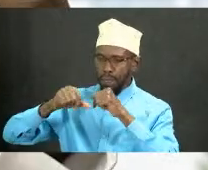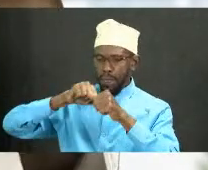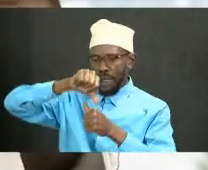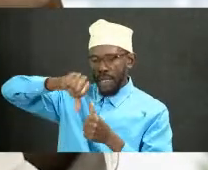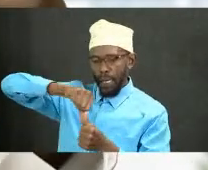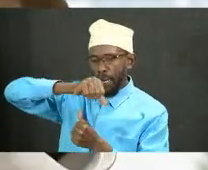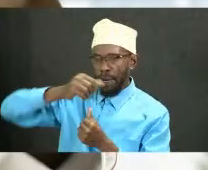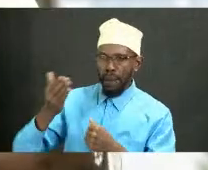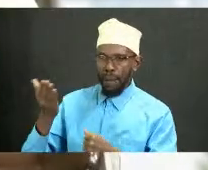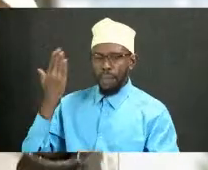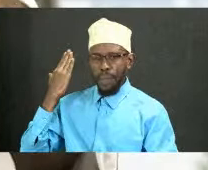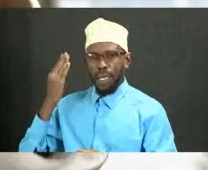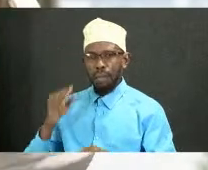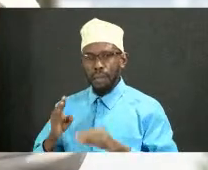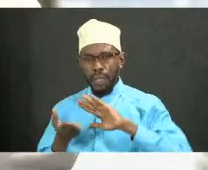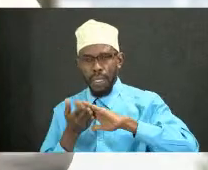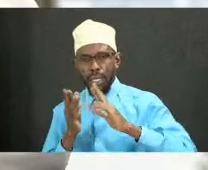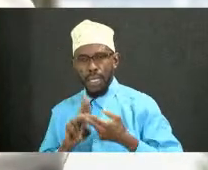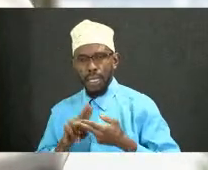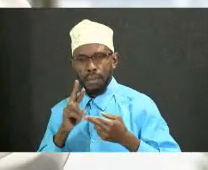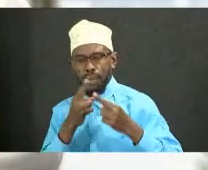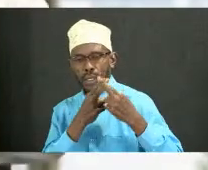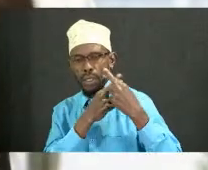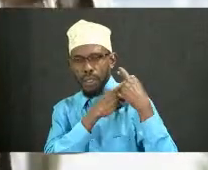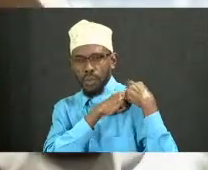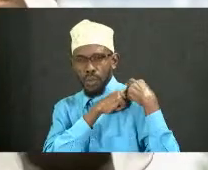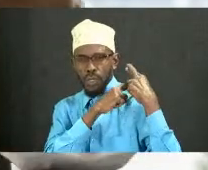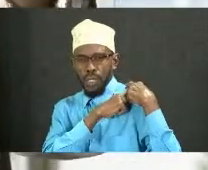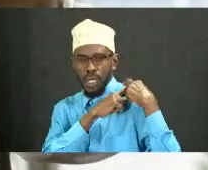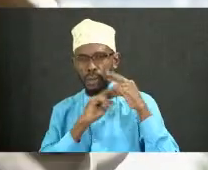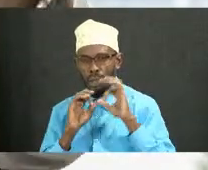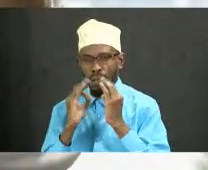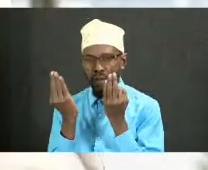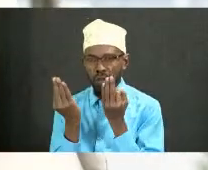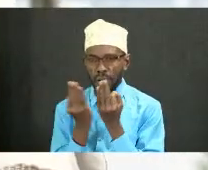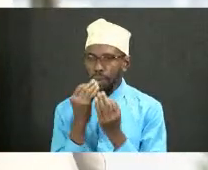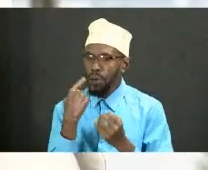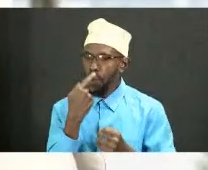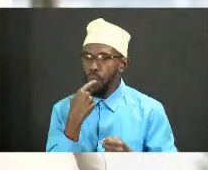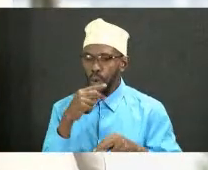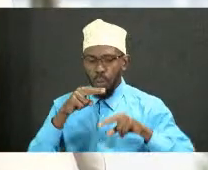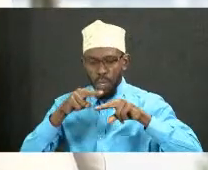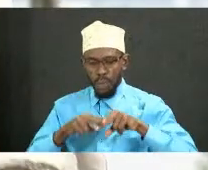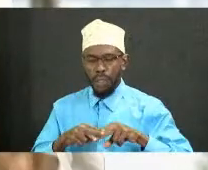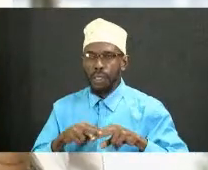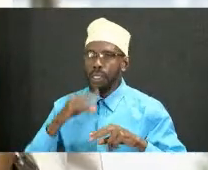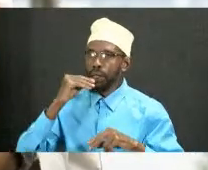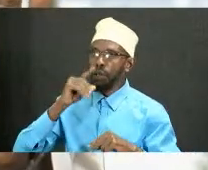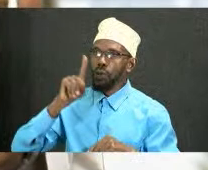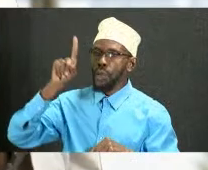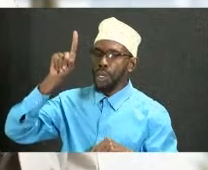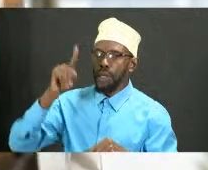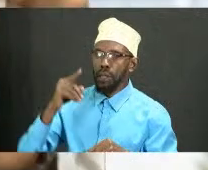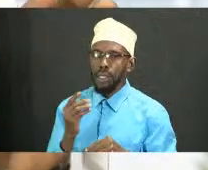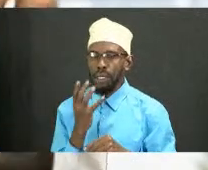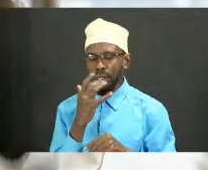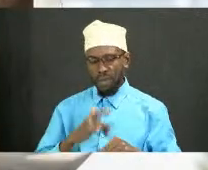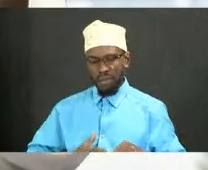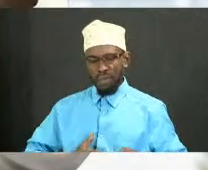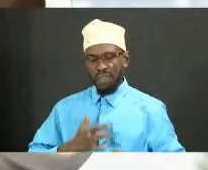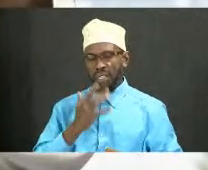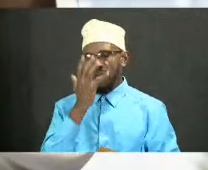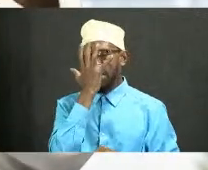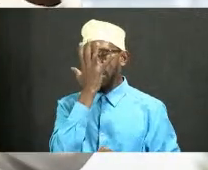nyuma tuweze kuwajibika kwa kwetu sisi wenyewe na familia zetu ama wale ambao wanatutegemea inshallah taala. Mambo ya kuona